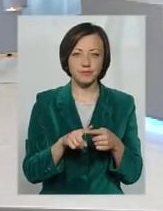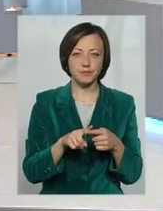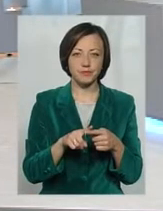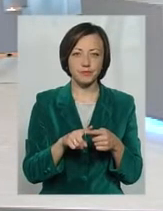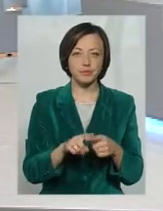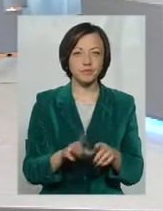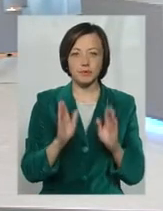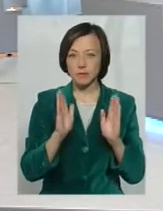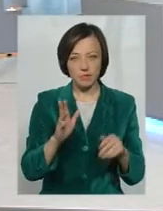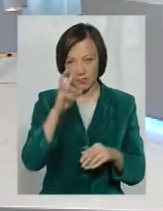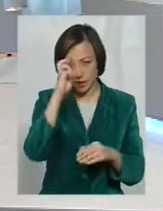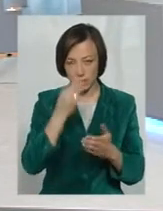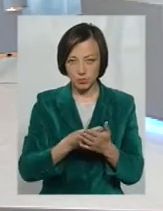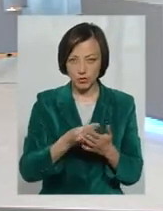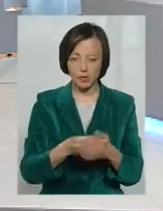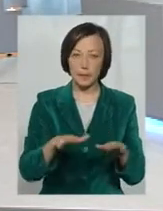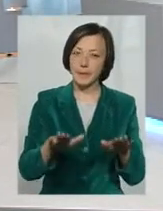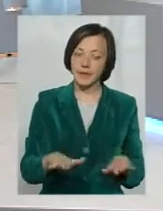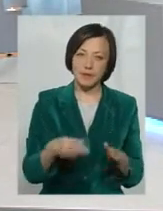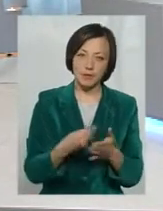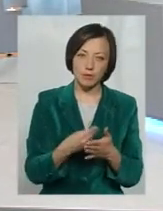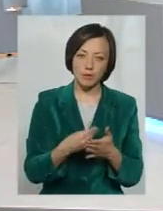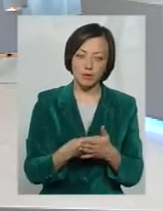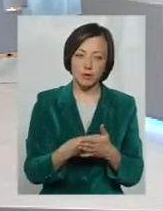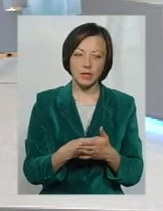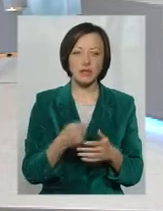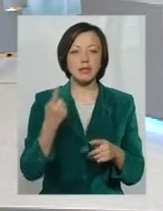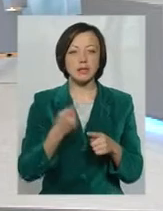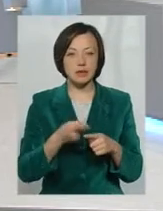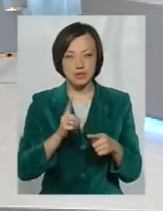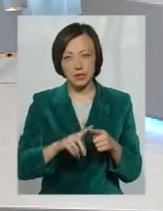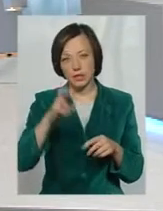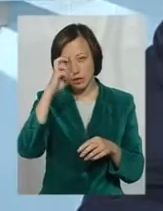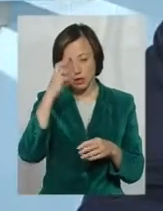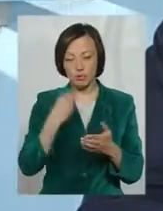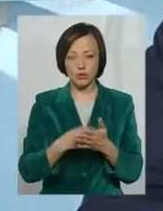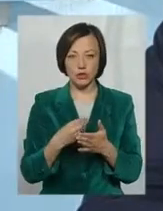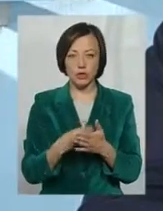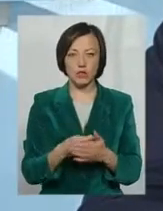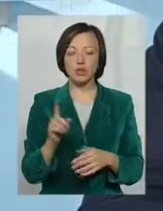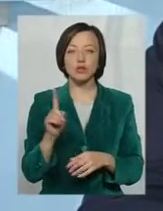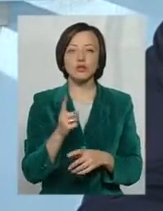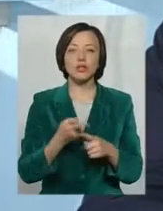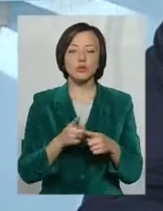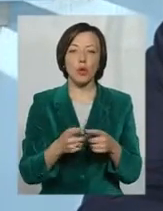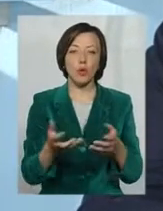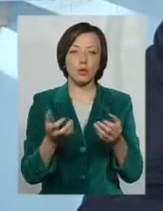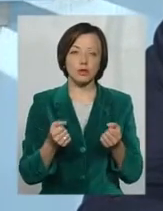про держбюджет, про місцеві бюджети, обласні. Це держбюджет. Суто держбюджет. Що з цього